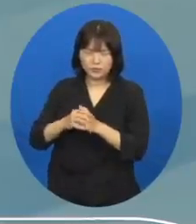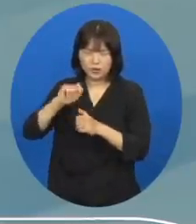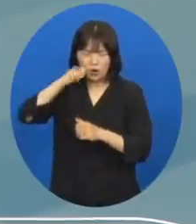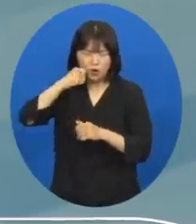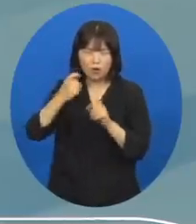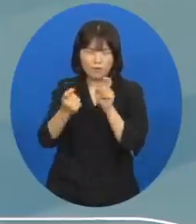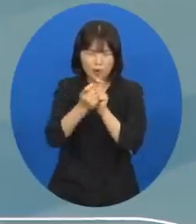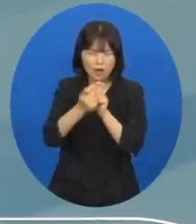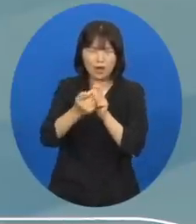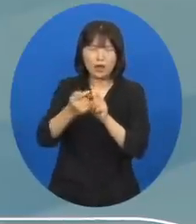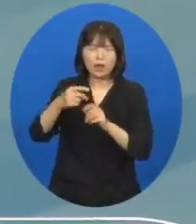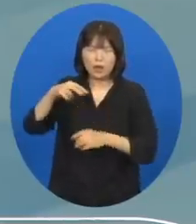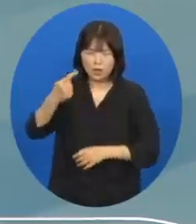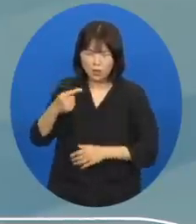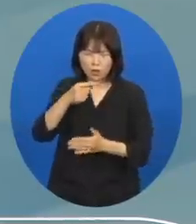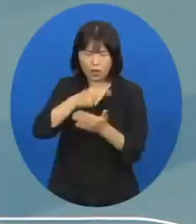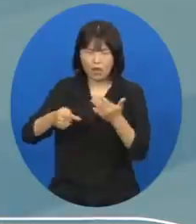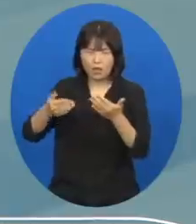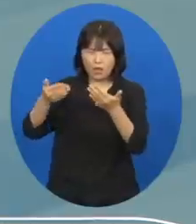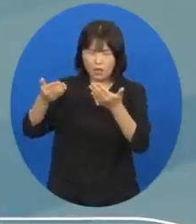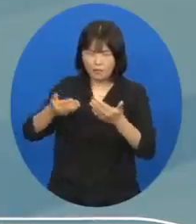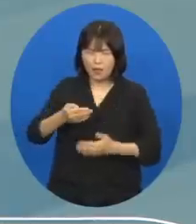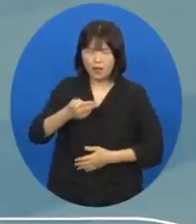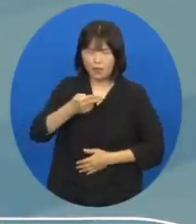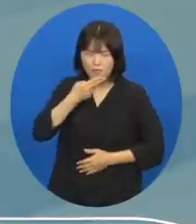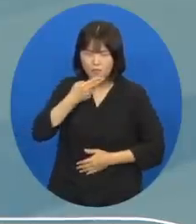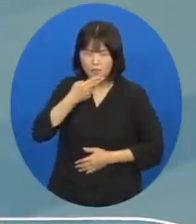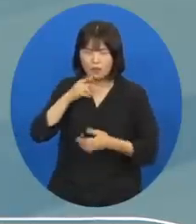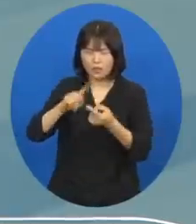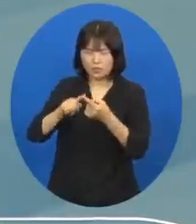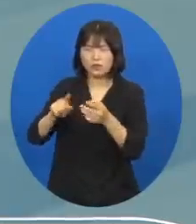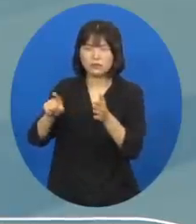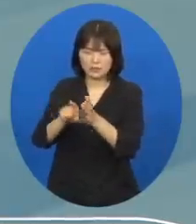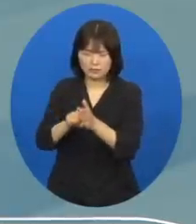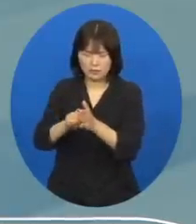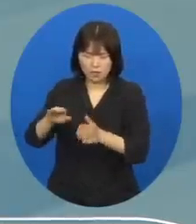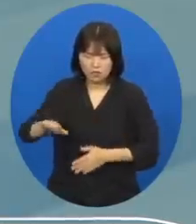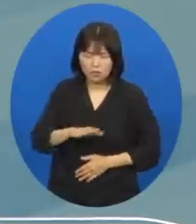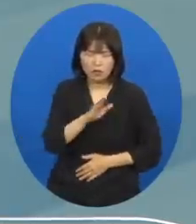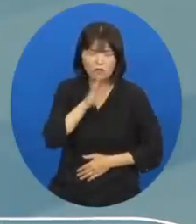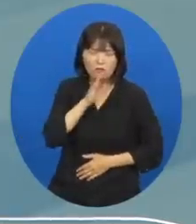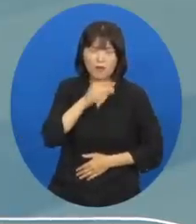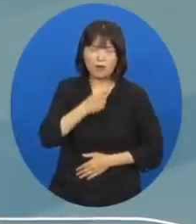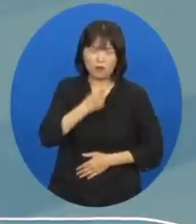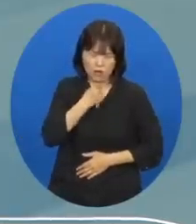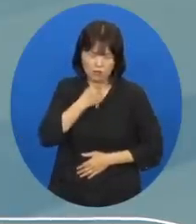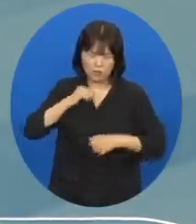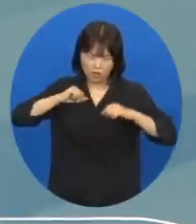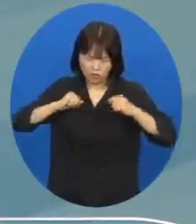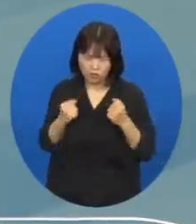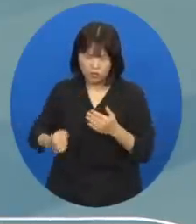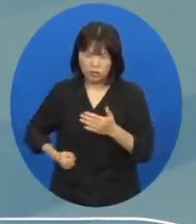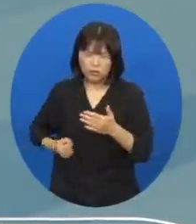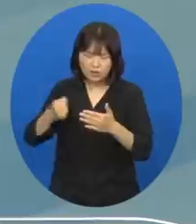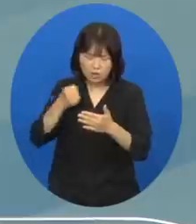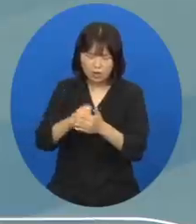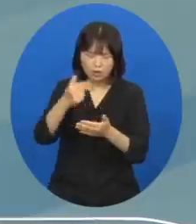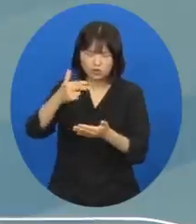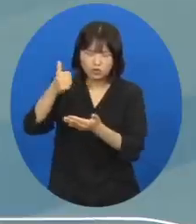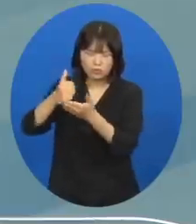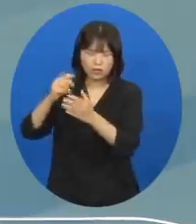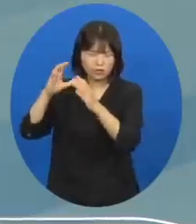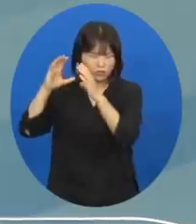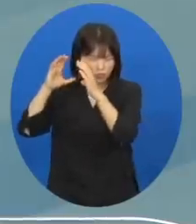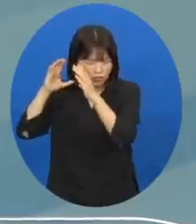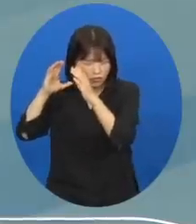않으실 걸 믿습니다. 우리가 정말 원합니다. 순종하기를 결단하고 주님께 귀